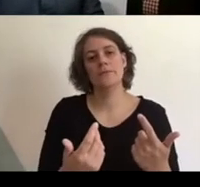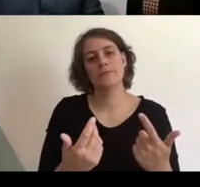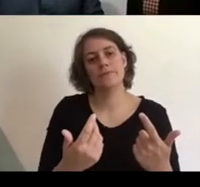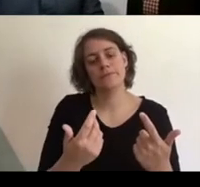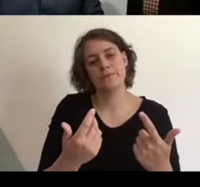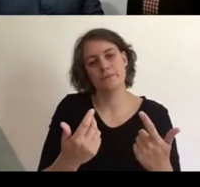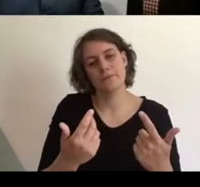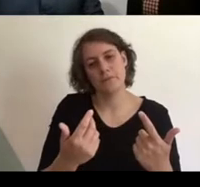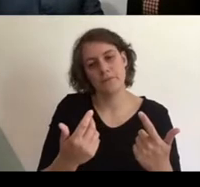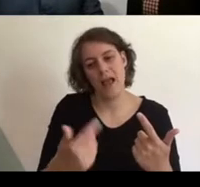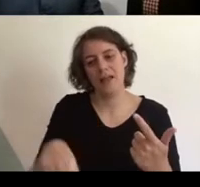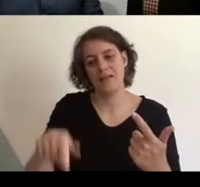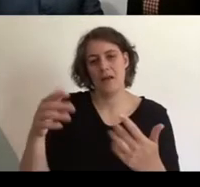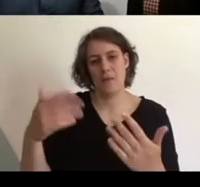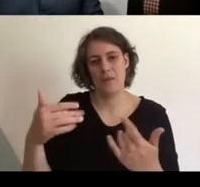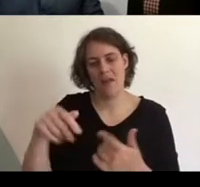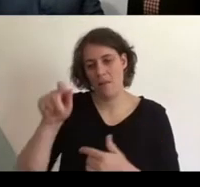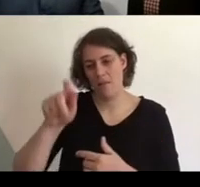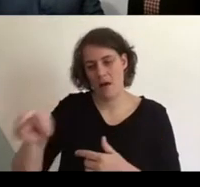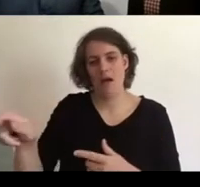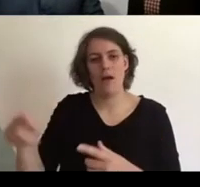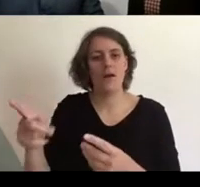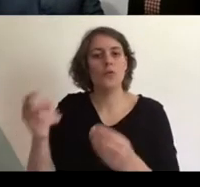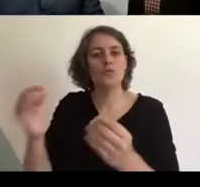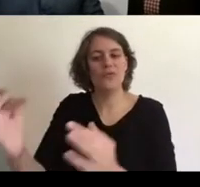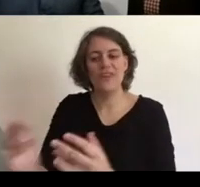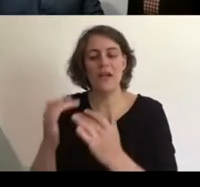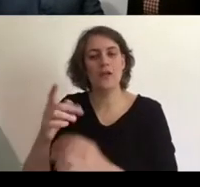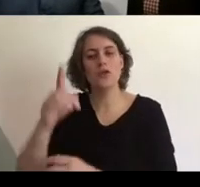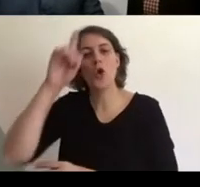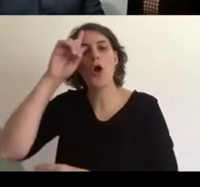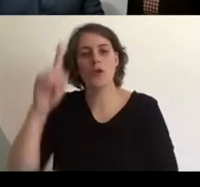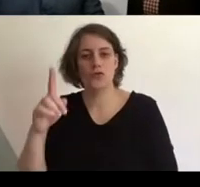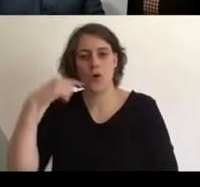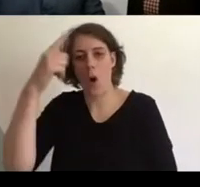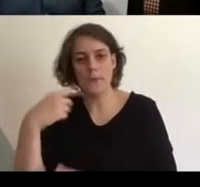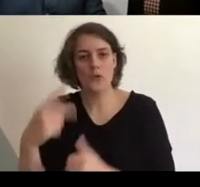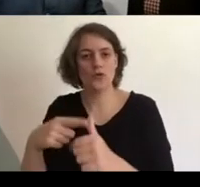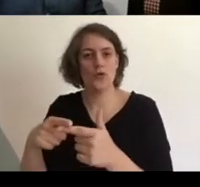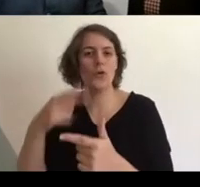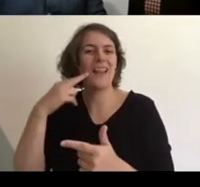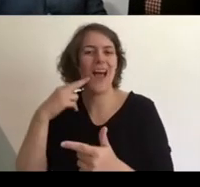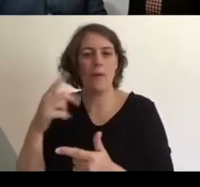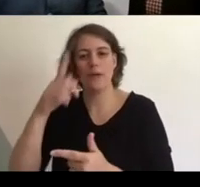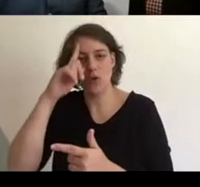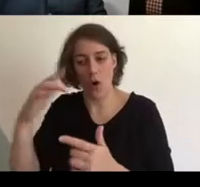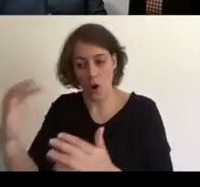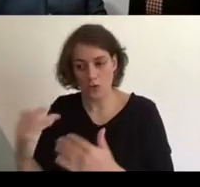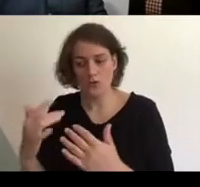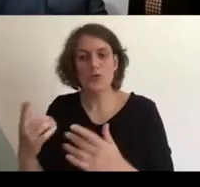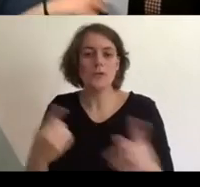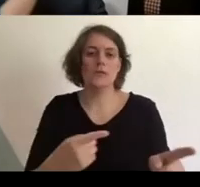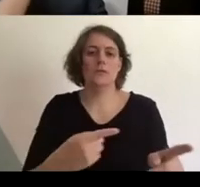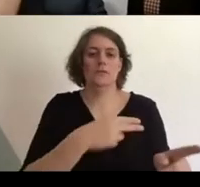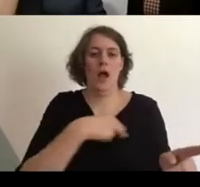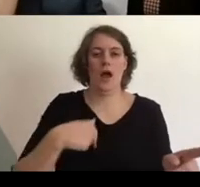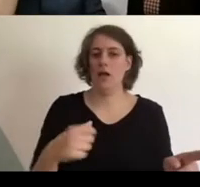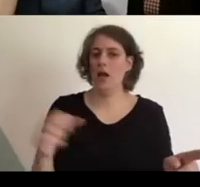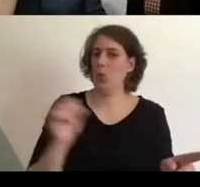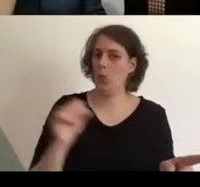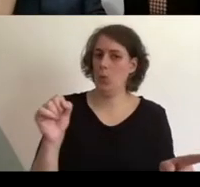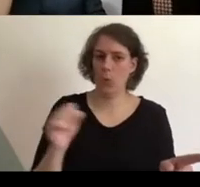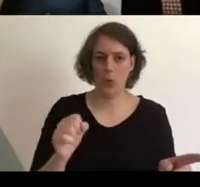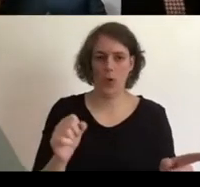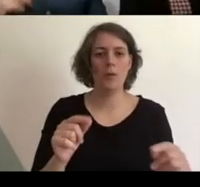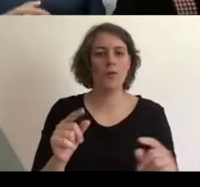deutschstämmigen Bewerbern und Bewerberinnen benachteiligt werden. Das war diese Studie von einer Berliner Universität, ne,